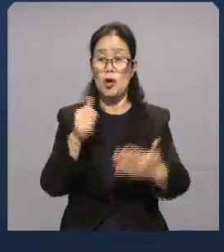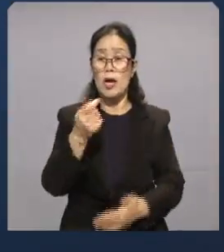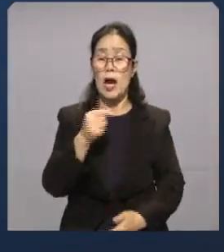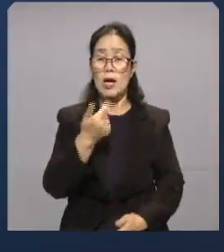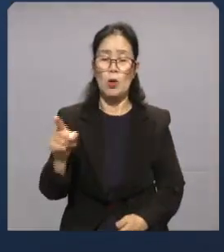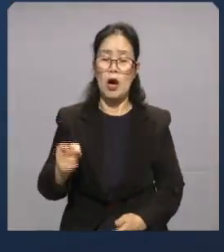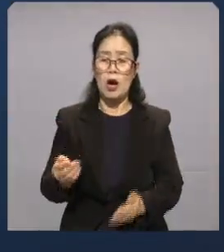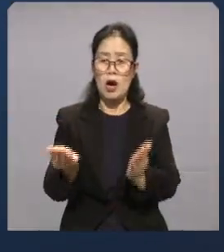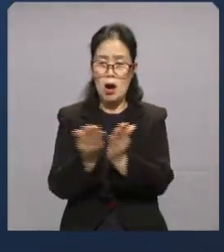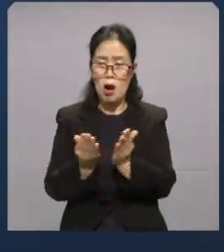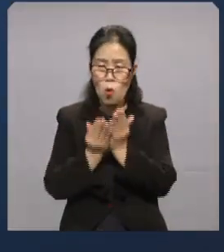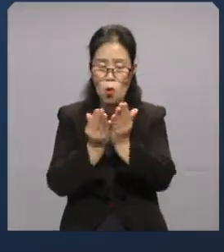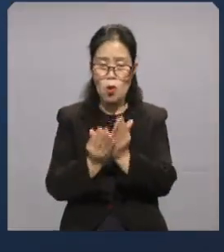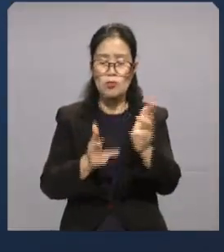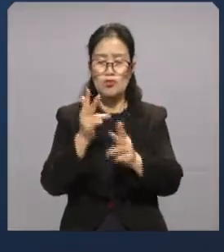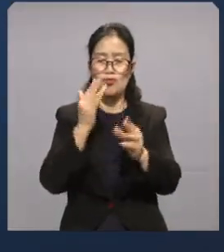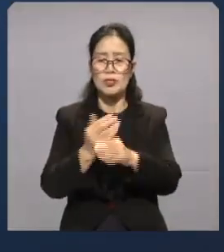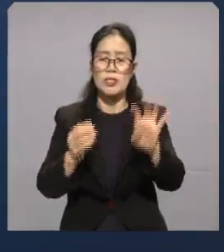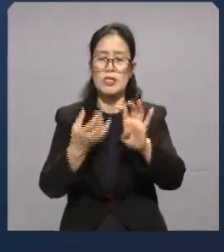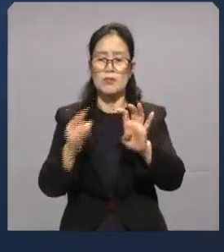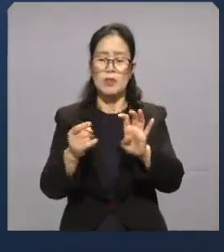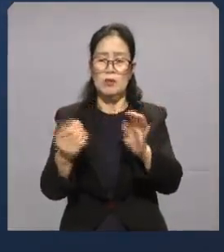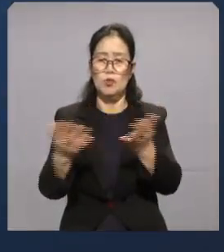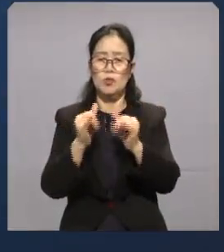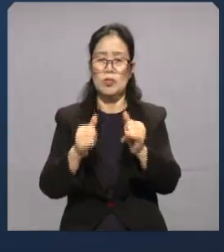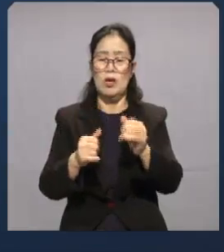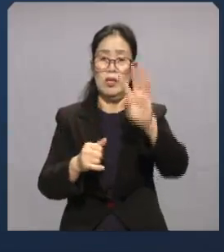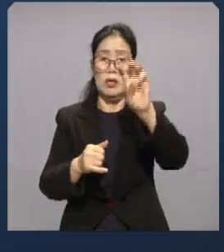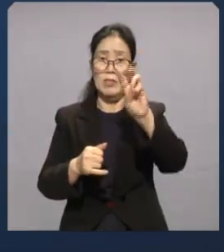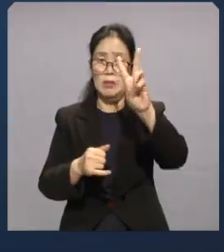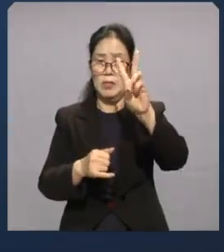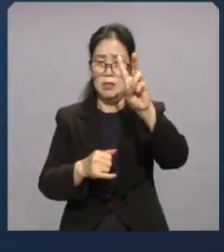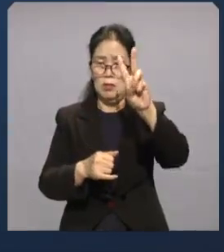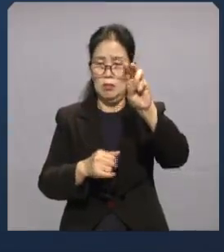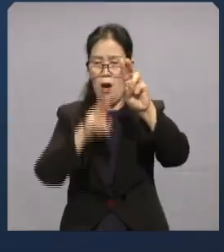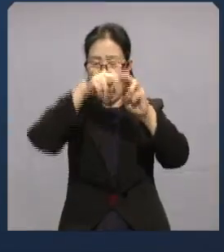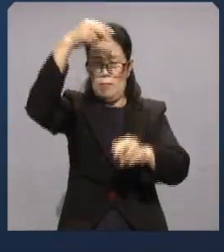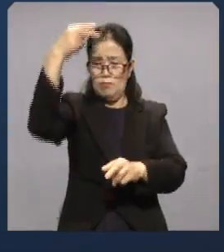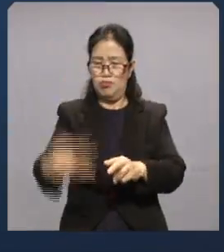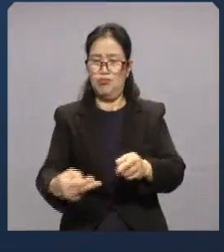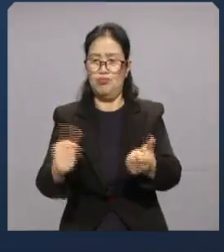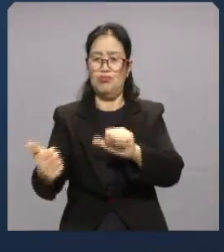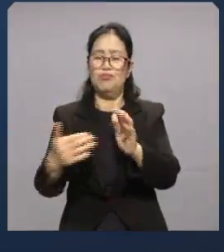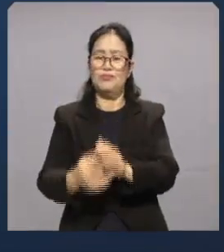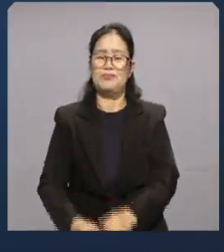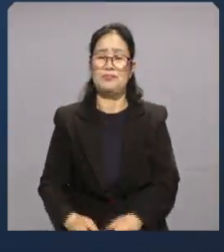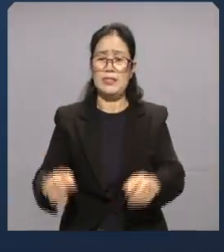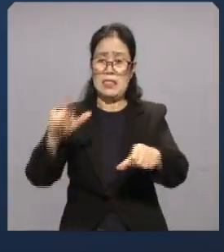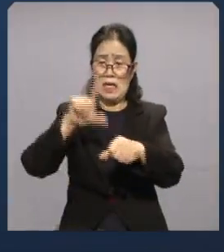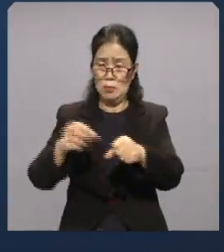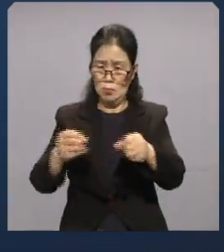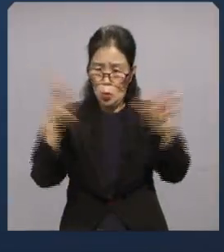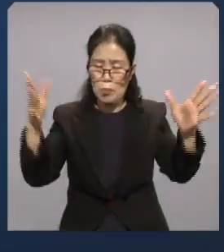한화우션 거제조선소에선 작업 중이던 40대 노동자가 32m 아래로 추락해 목숨을 잃었습니다. 가스폭발